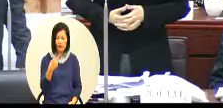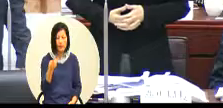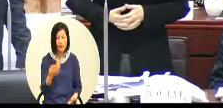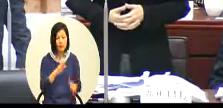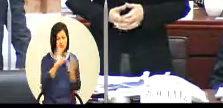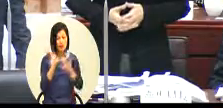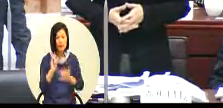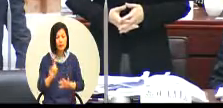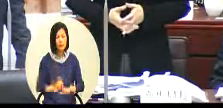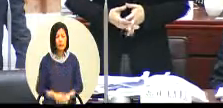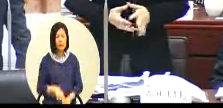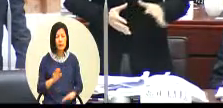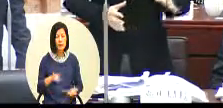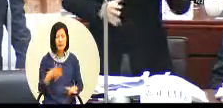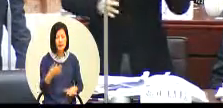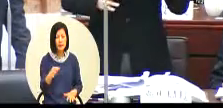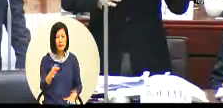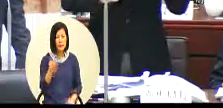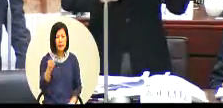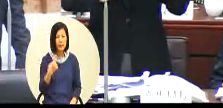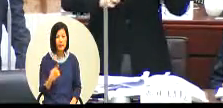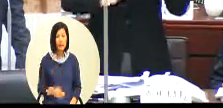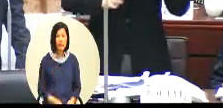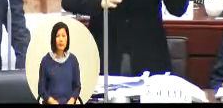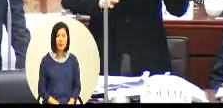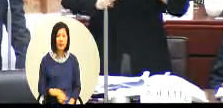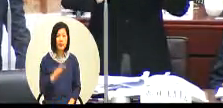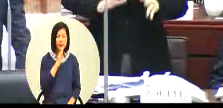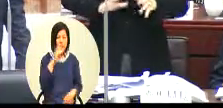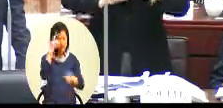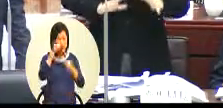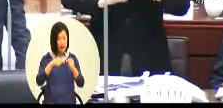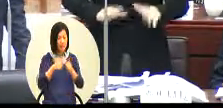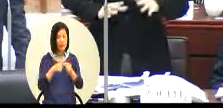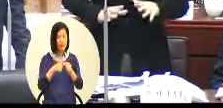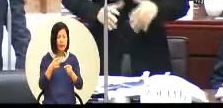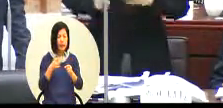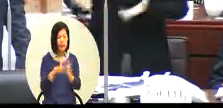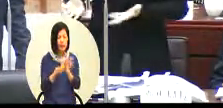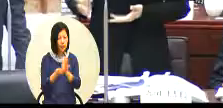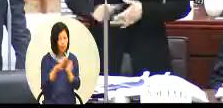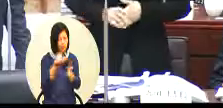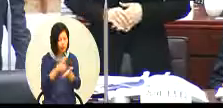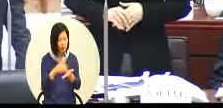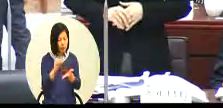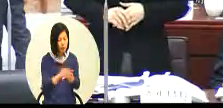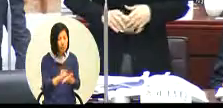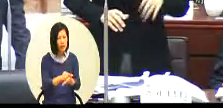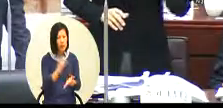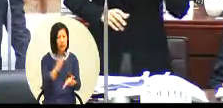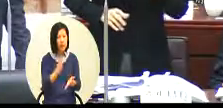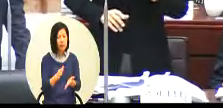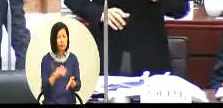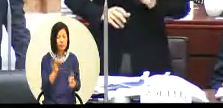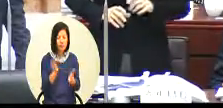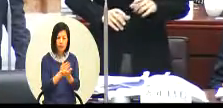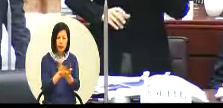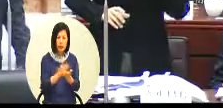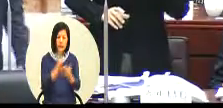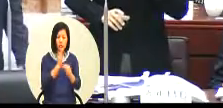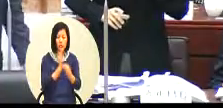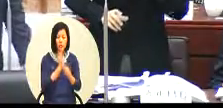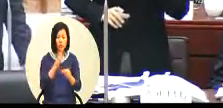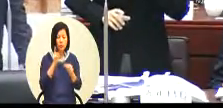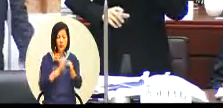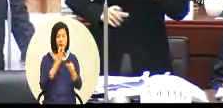经费我们明年度的我们是都已经编列了，然后也都在审预算当中，那中央已经允